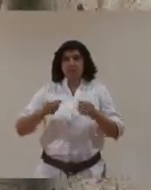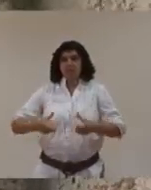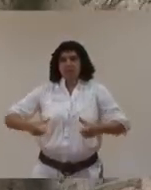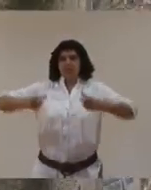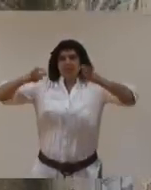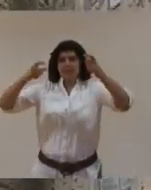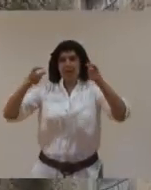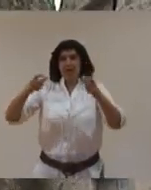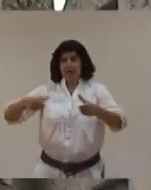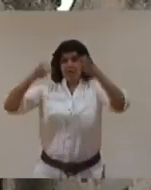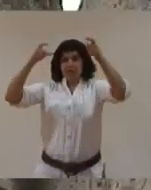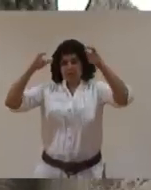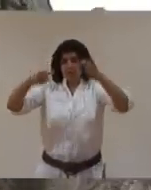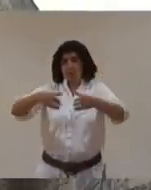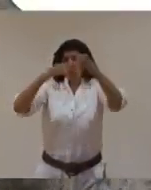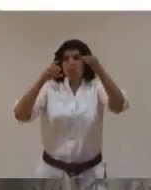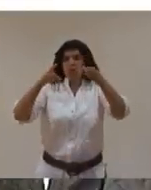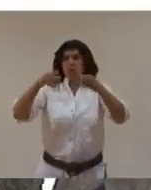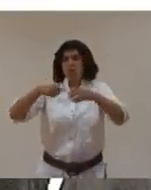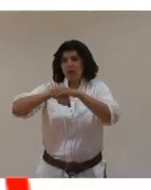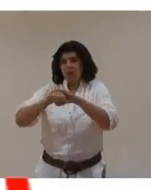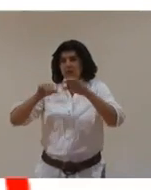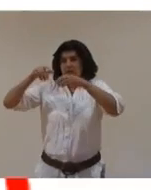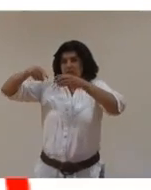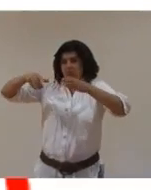L'une d'elles est devenue au XVe siècle le donjon actuel.